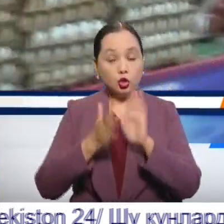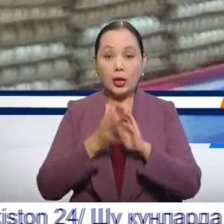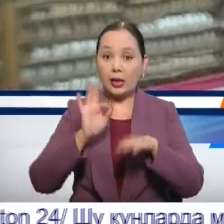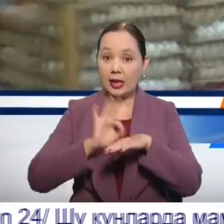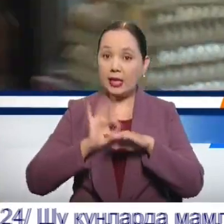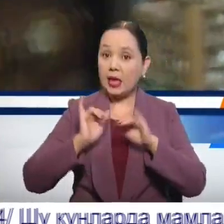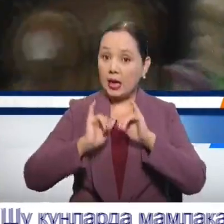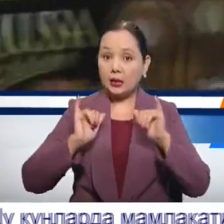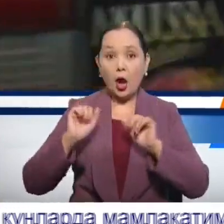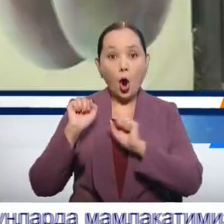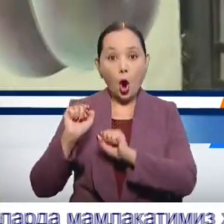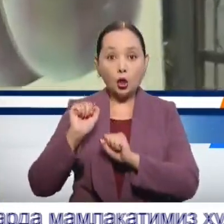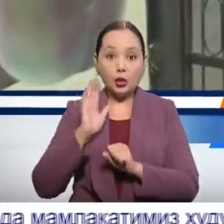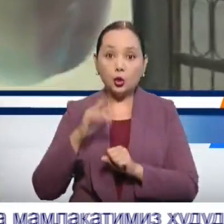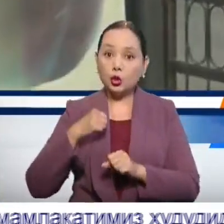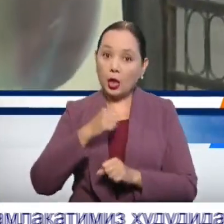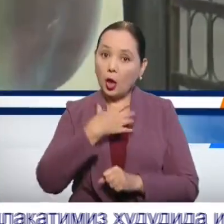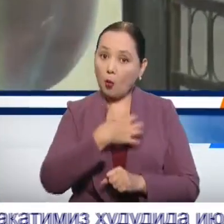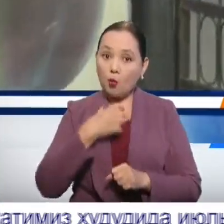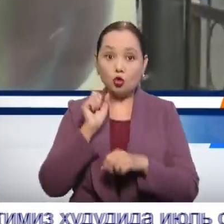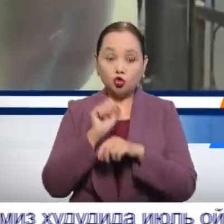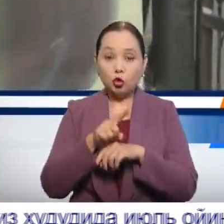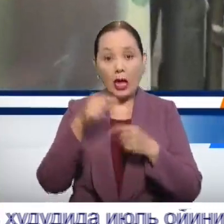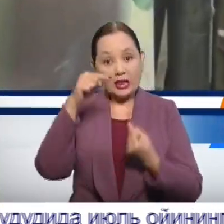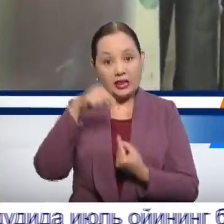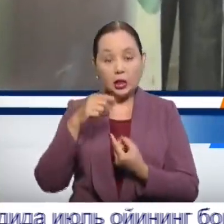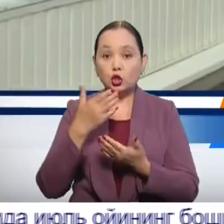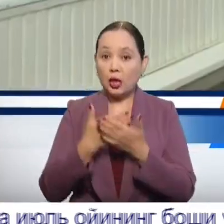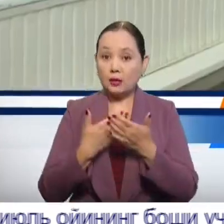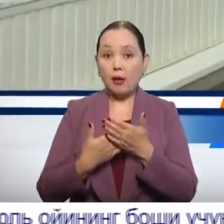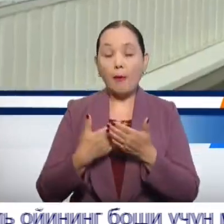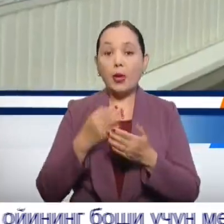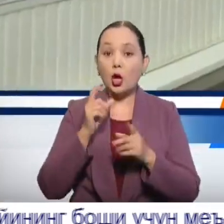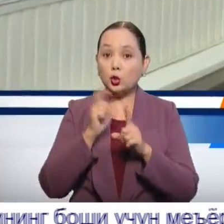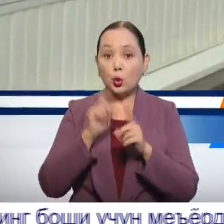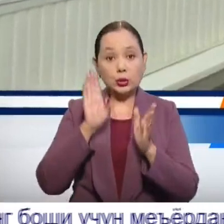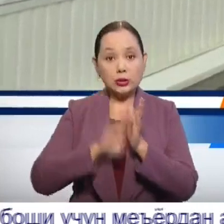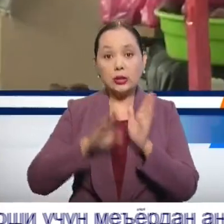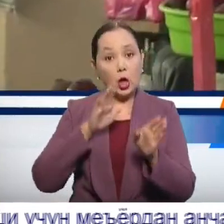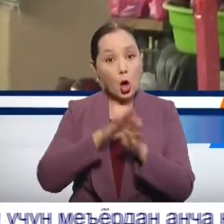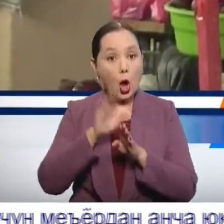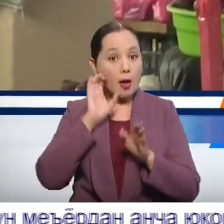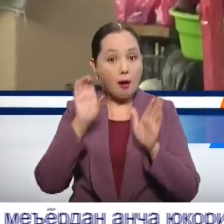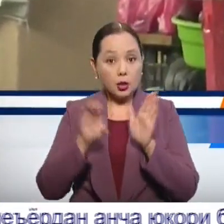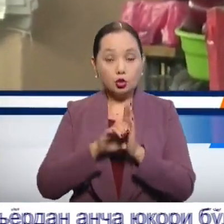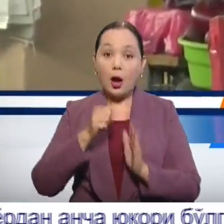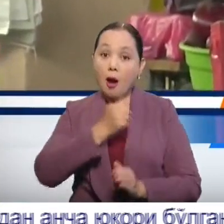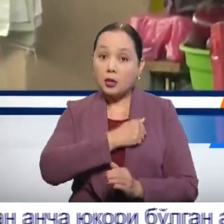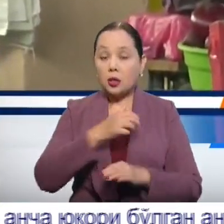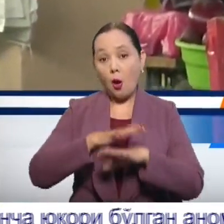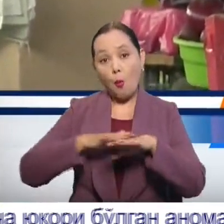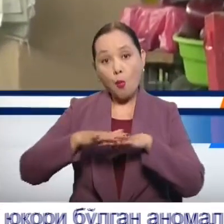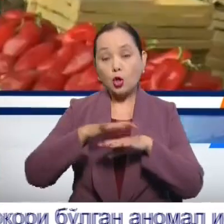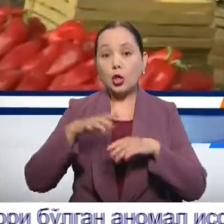kasallik tarqalishining oldini olishning eng muhim sharti tegishli qoida va tavsiyalarga so'zsiz rioya etishdir. Eng achinarlisi, bozor